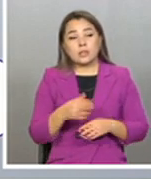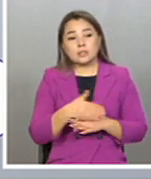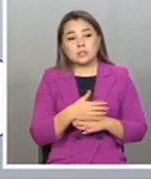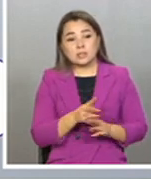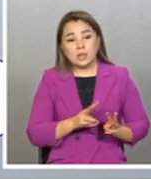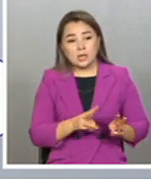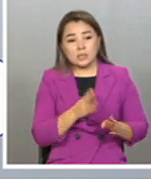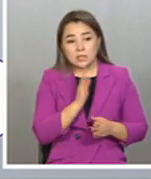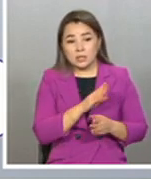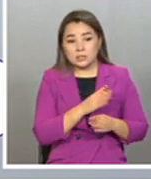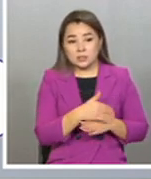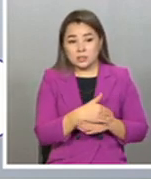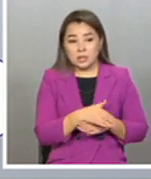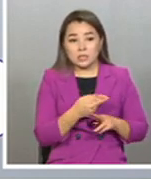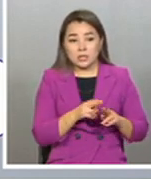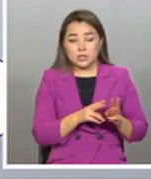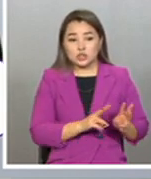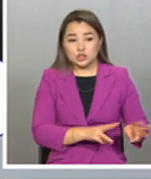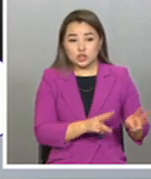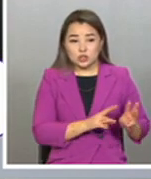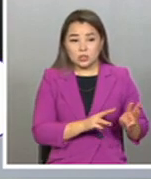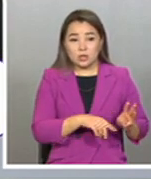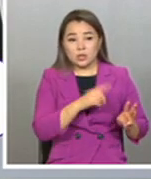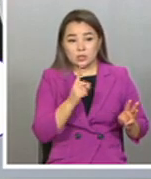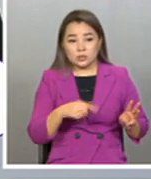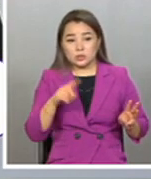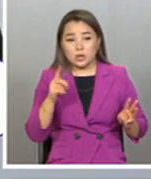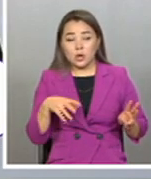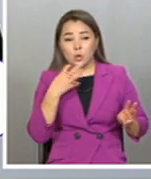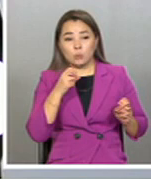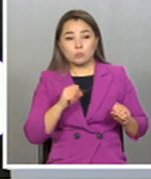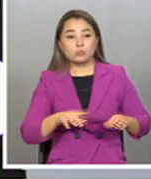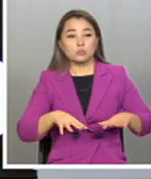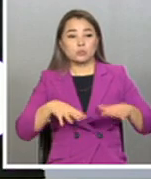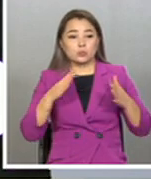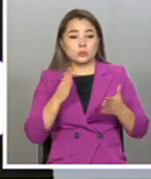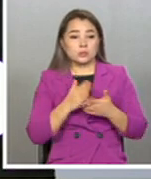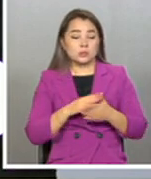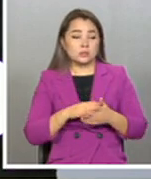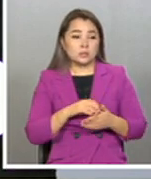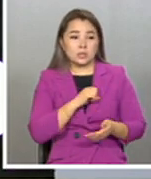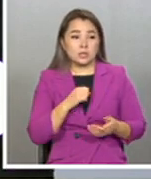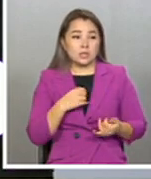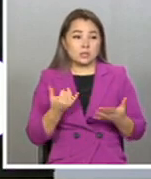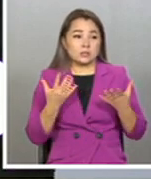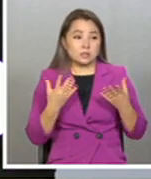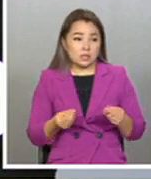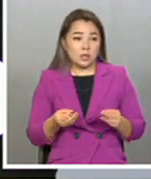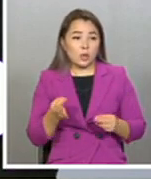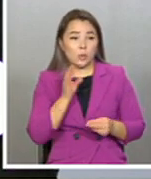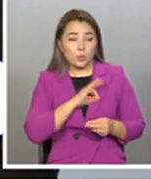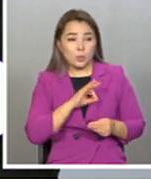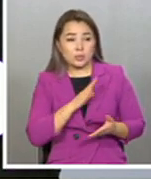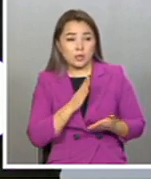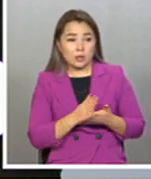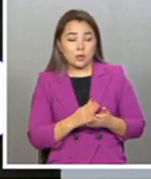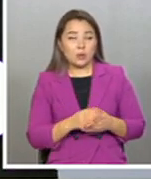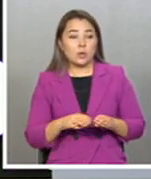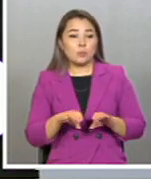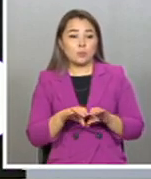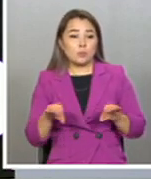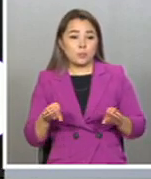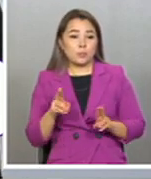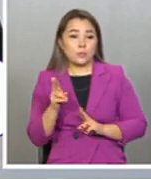бұл сыртта жанатын жылулық қозғалтқыш болып есептеледі. Және де қазіргі кезде қолданыста бар бу турбиналарда